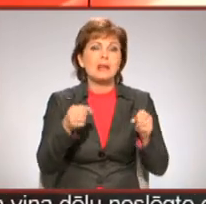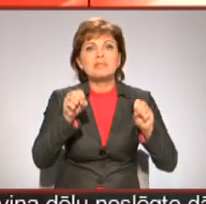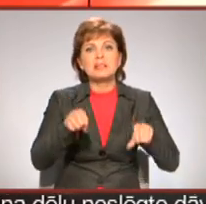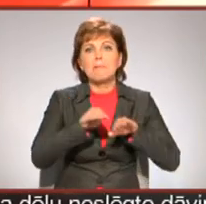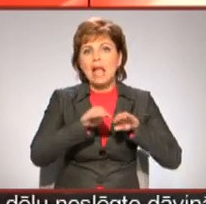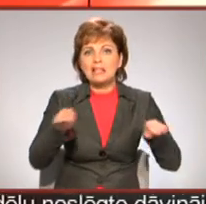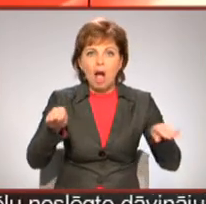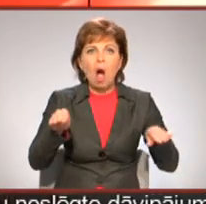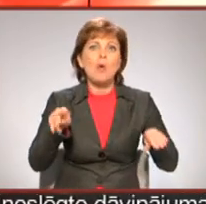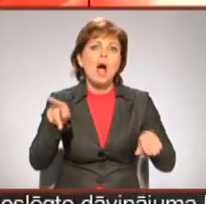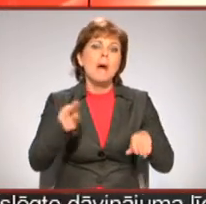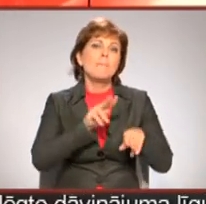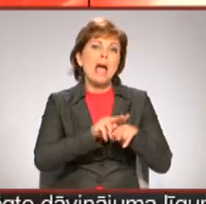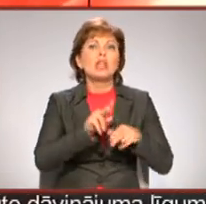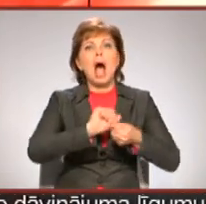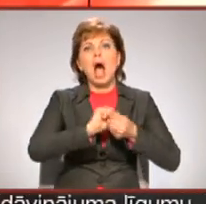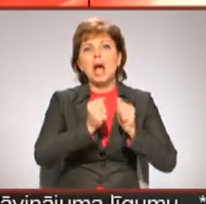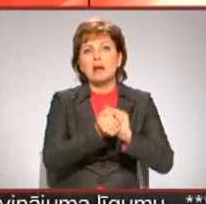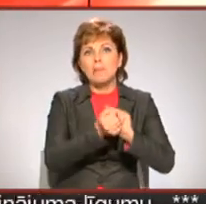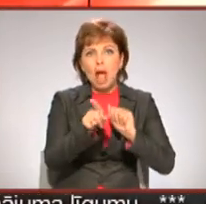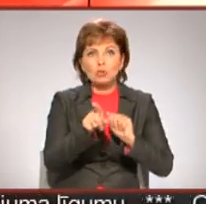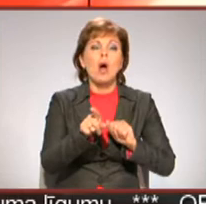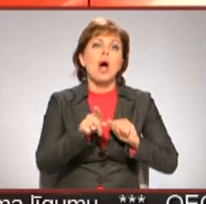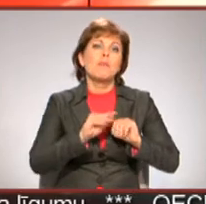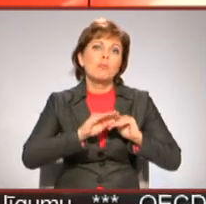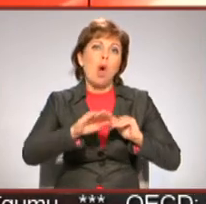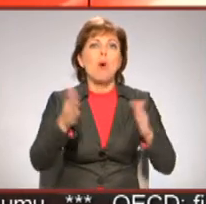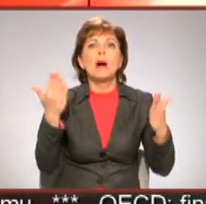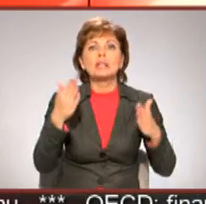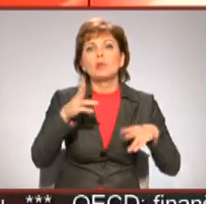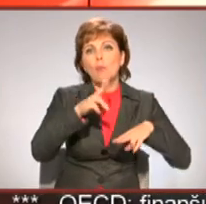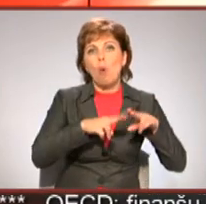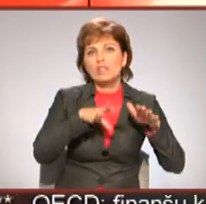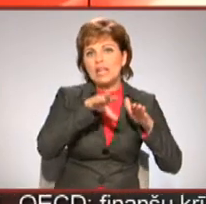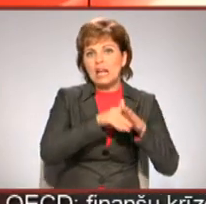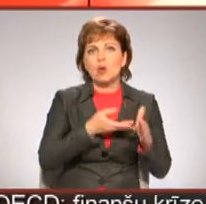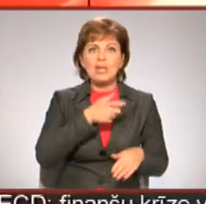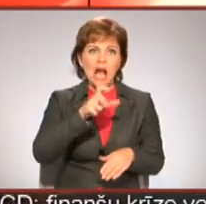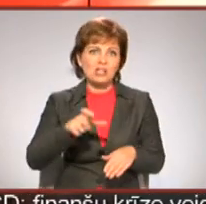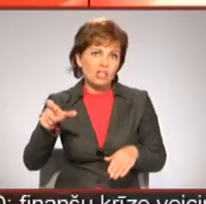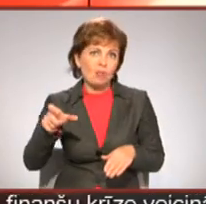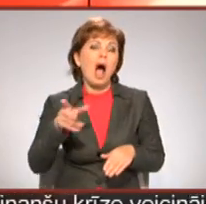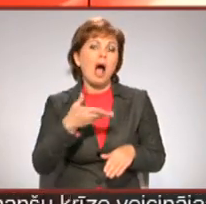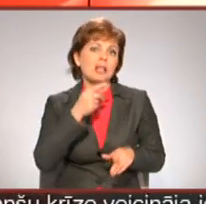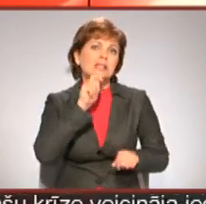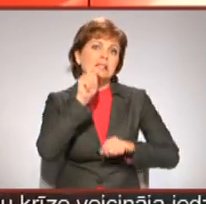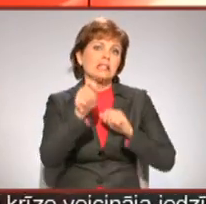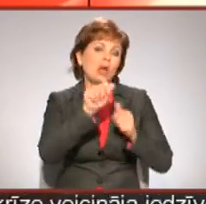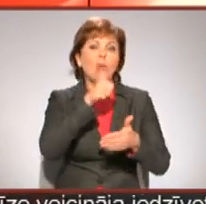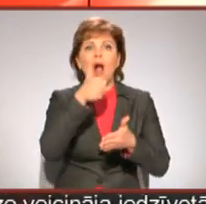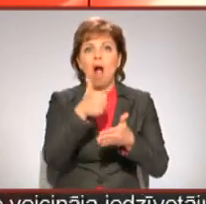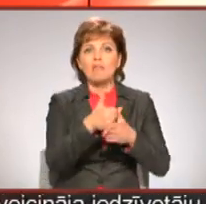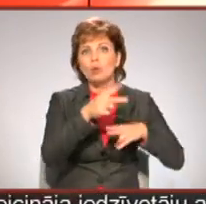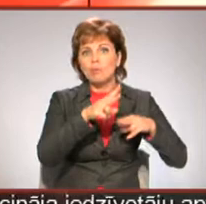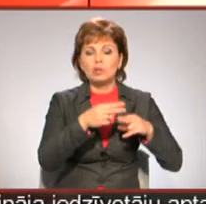akmens krāvuma. Promenādes būvniecībā iesaistījās arī iedzīvotāji, kas atsaucās aicinājumam ziedot galveno būvmateriālu – akmeņus. Turpina